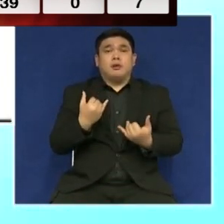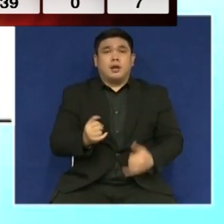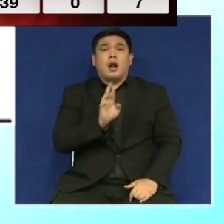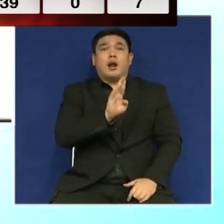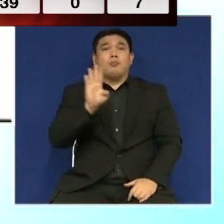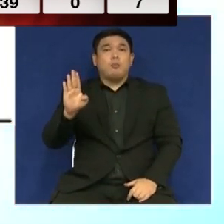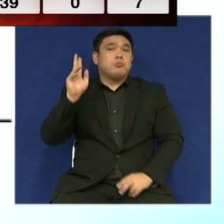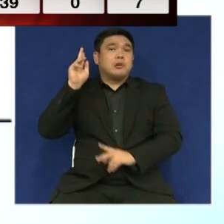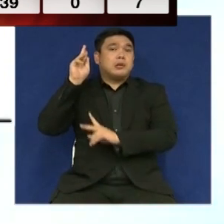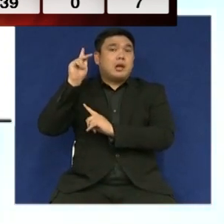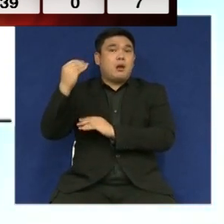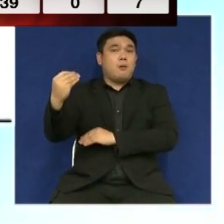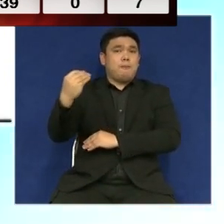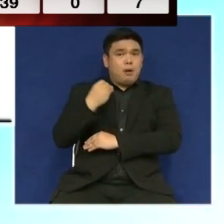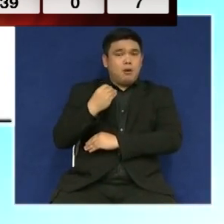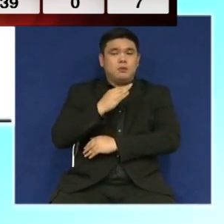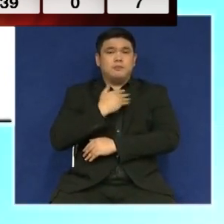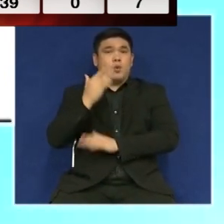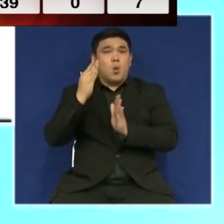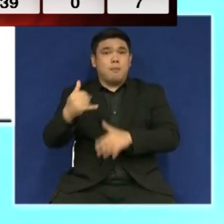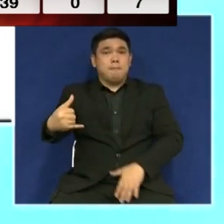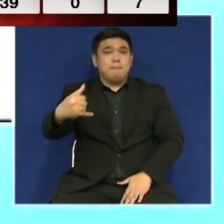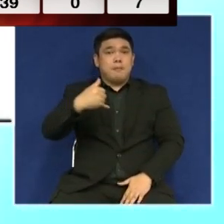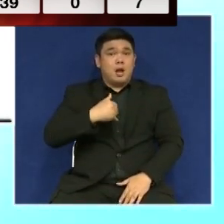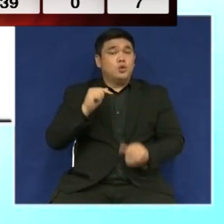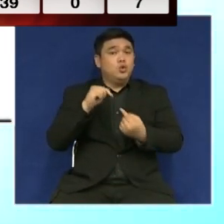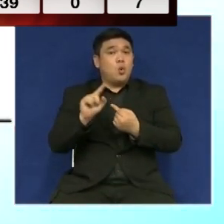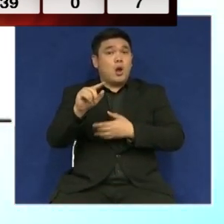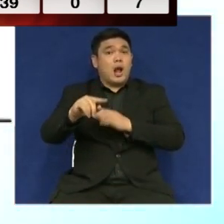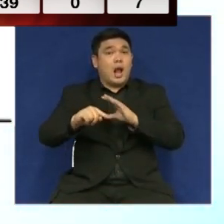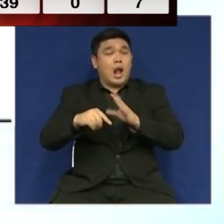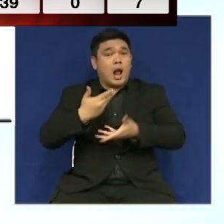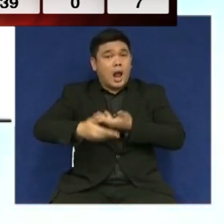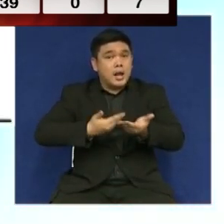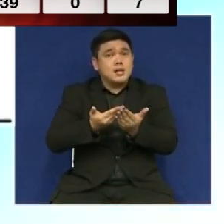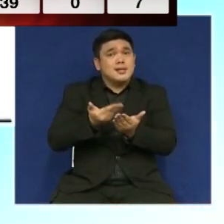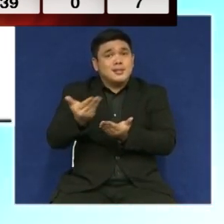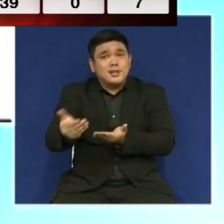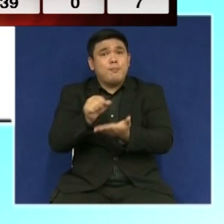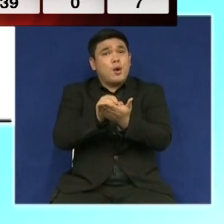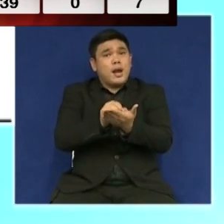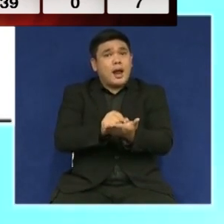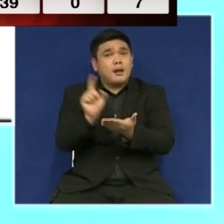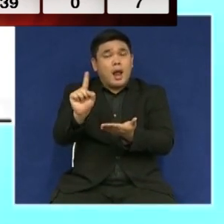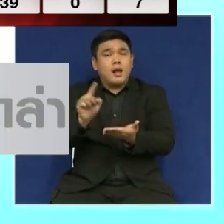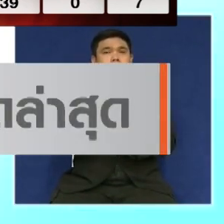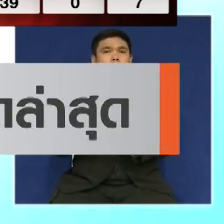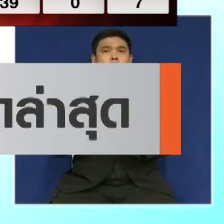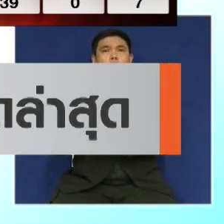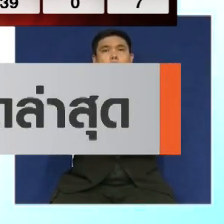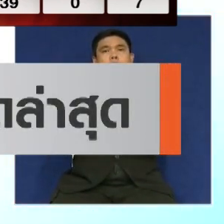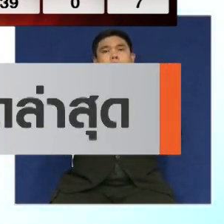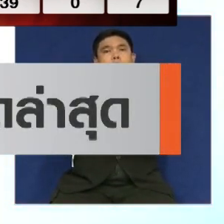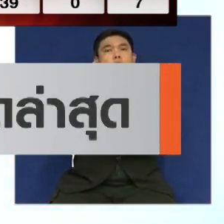การแจ้งข่าวนะครับมีผู้เดินทางมาค้าขายนะครับหรือว่าใช้บริการในบริเวณตลาดกลางกุ้ง